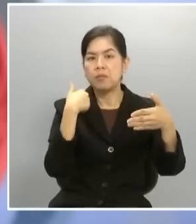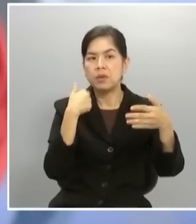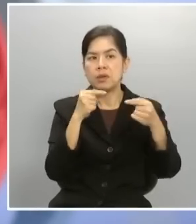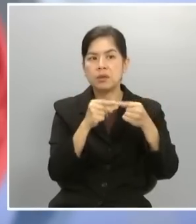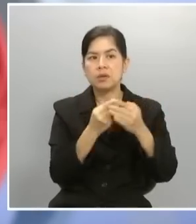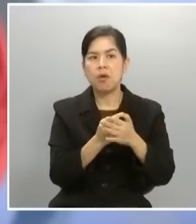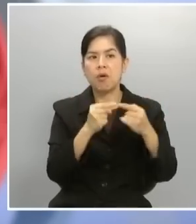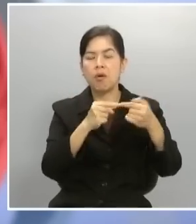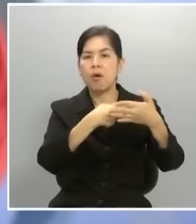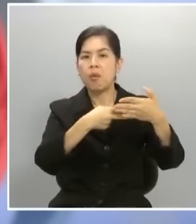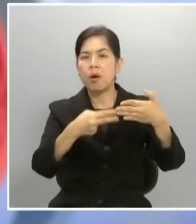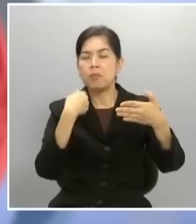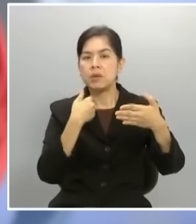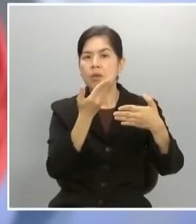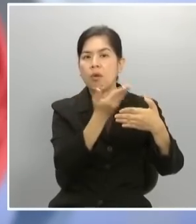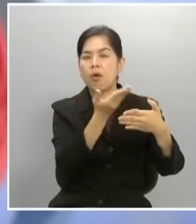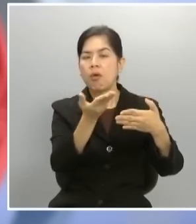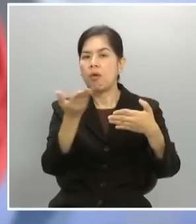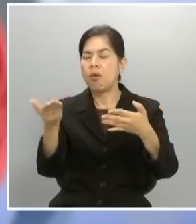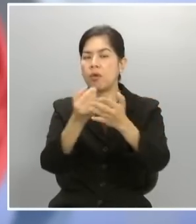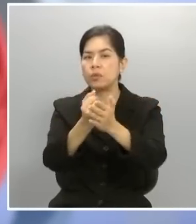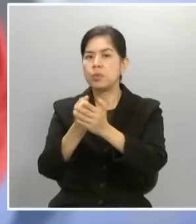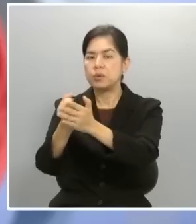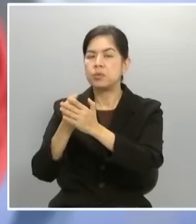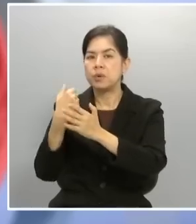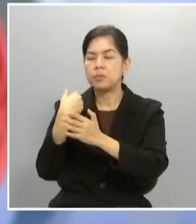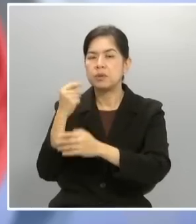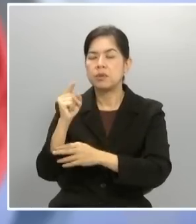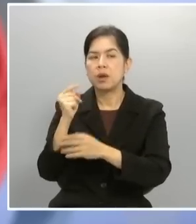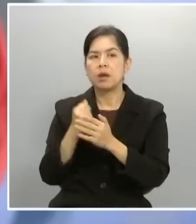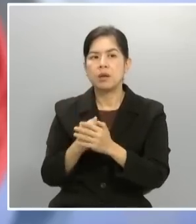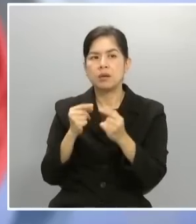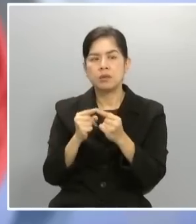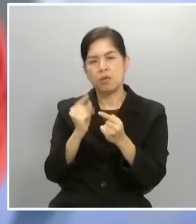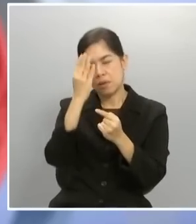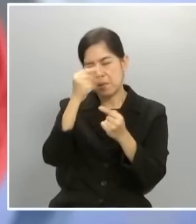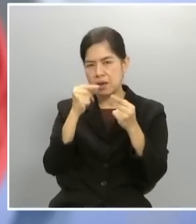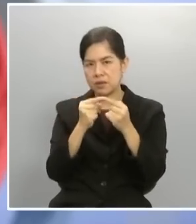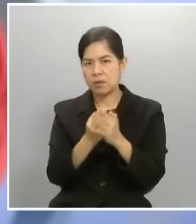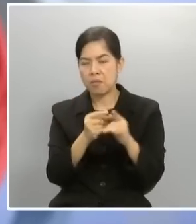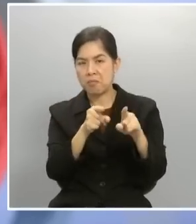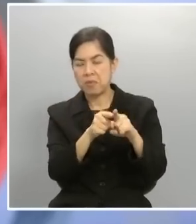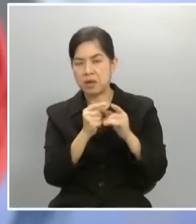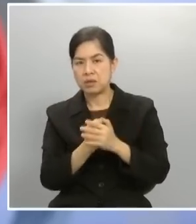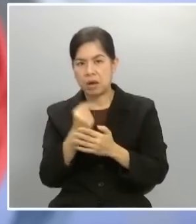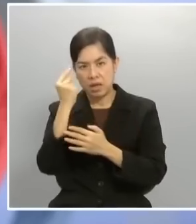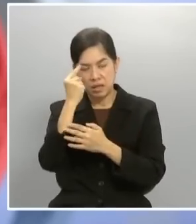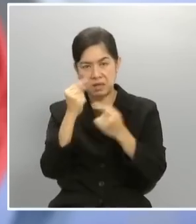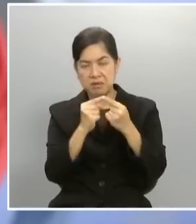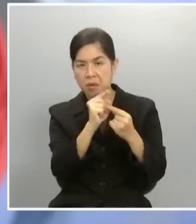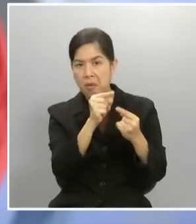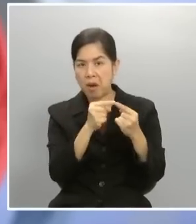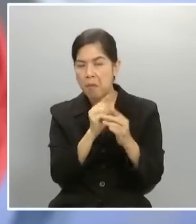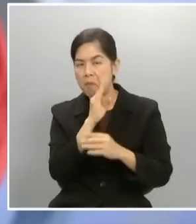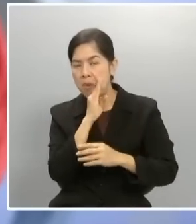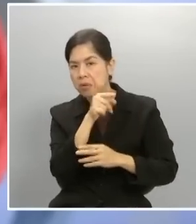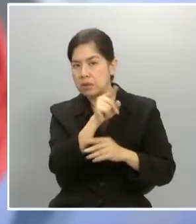เพจนู้นเพจนี้ให้ช่วยอืนะฮะให้พยายามเหมือนกับเบี่ยนเบงประเด็นว่าดิวไปเรียกเงินเ้าหรือเปล่ามีแบบหลัก